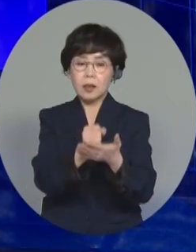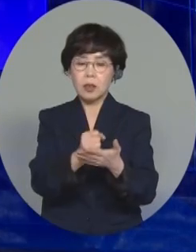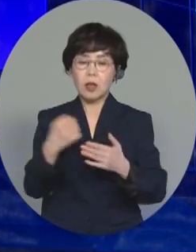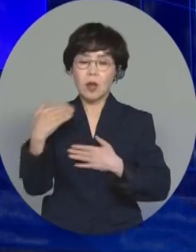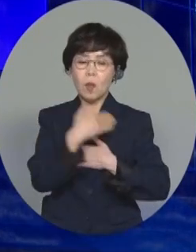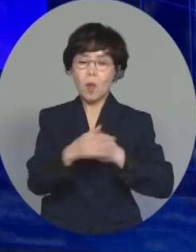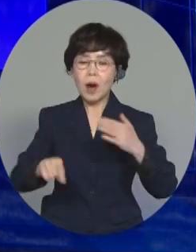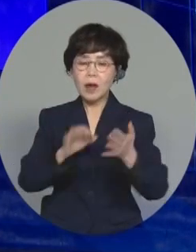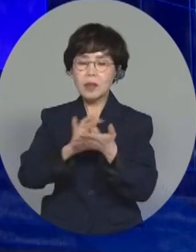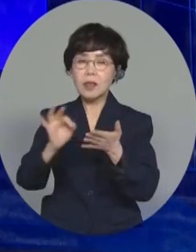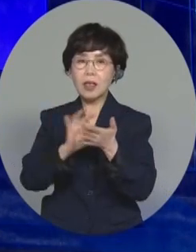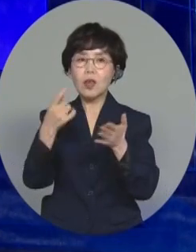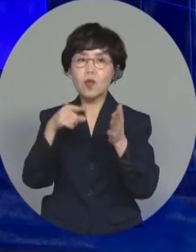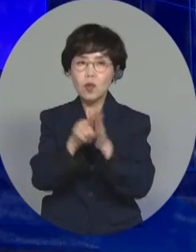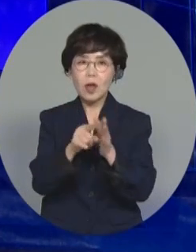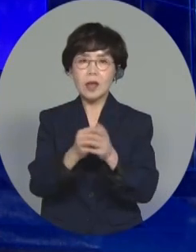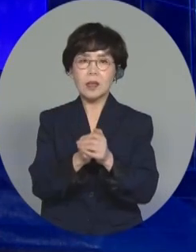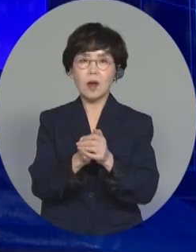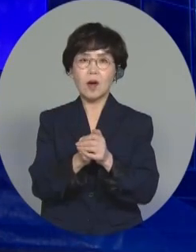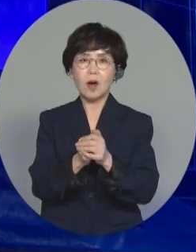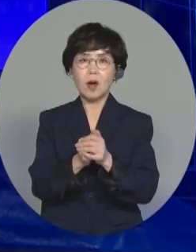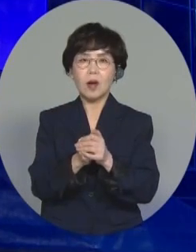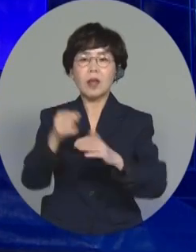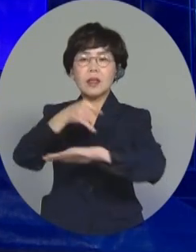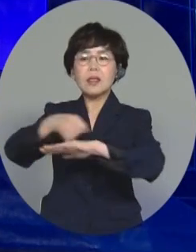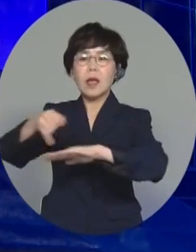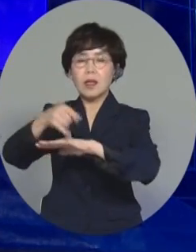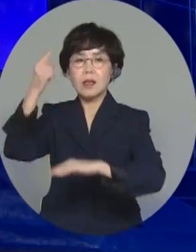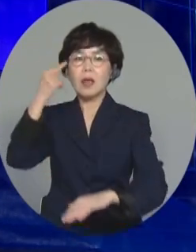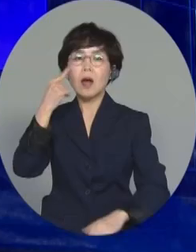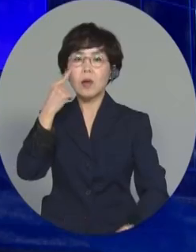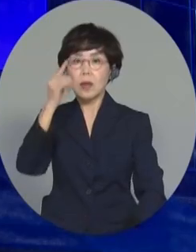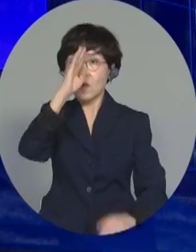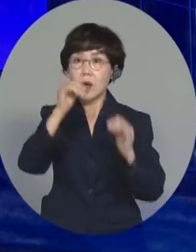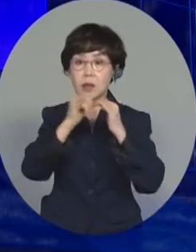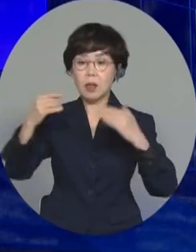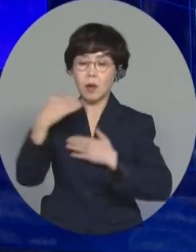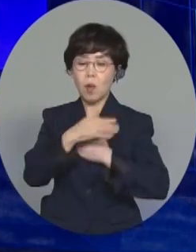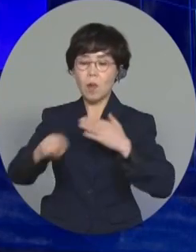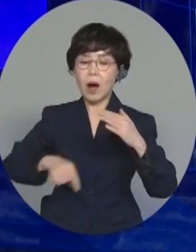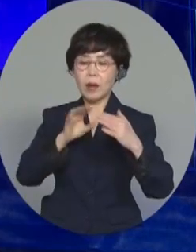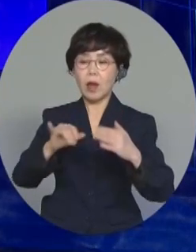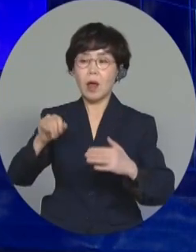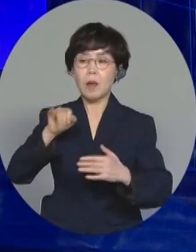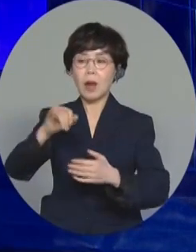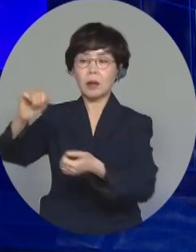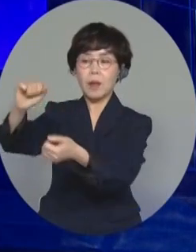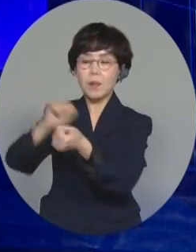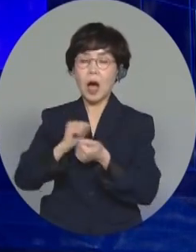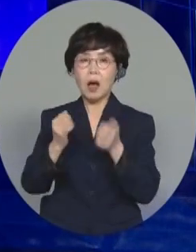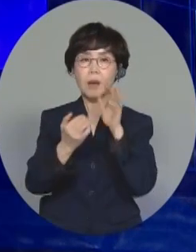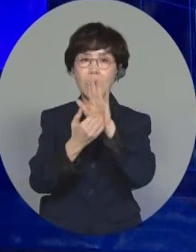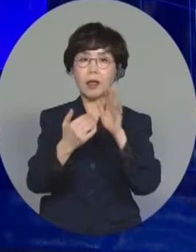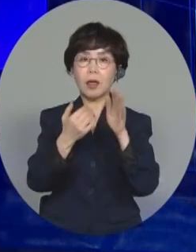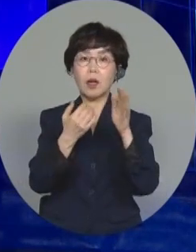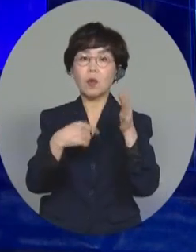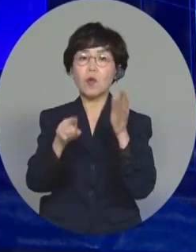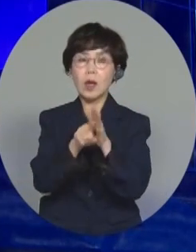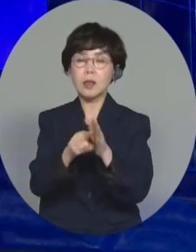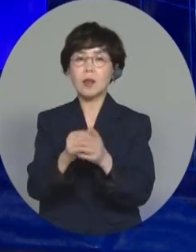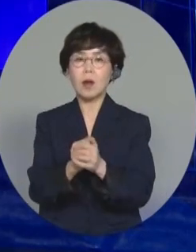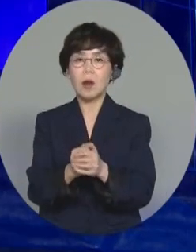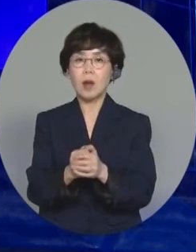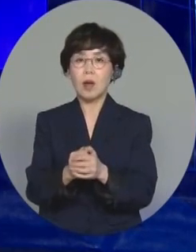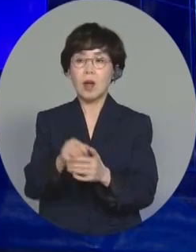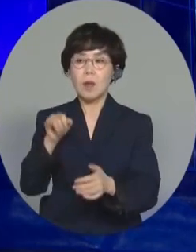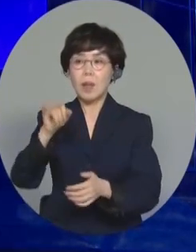위해서 설계했다고 생각해 보겠습니다. 그런데 이 환자 체내로 박테리아가 들어가는 것을 막기 위해서